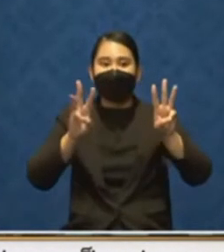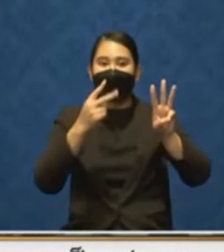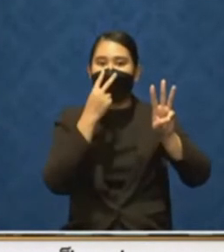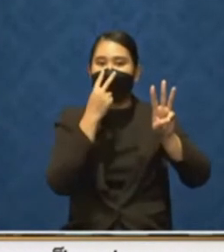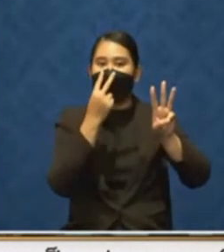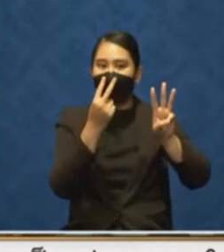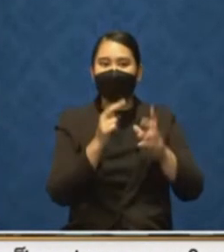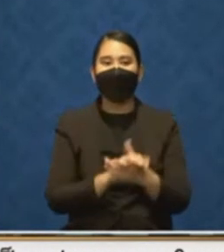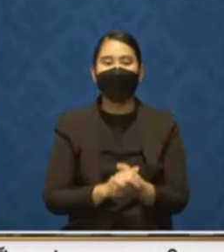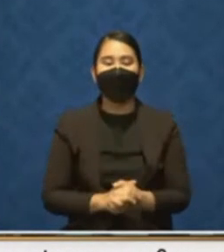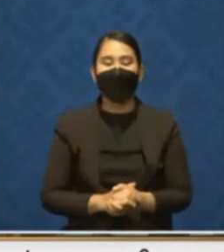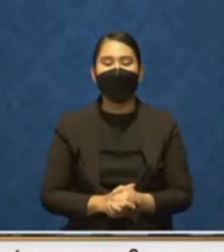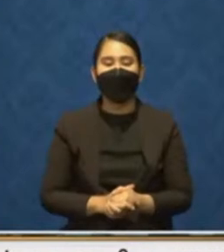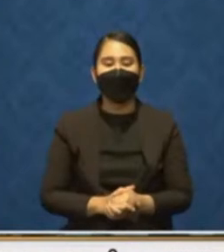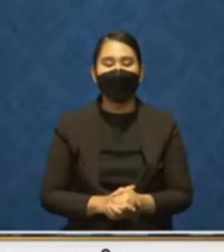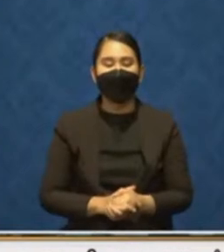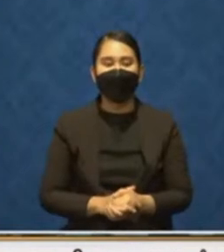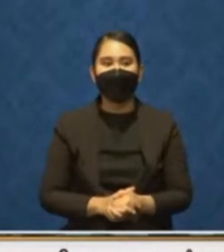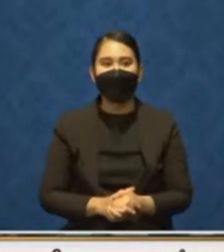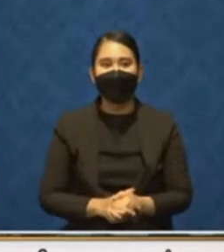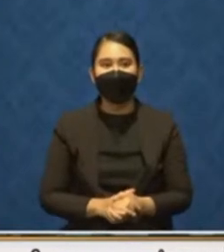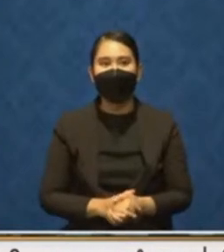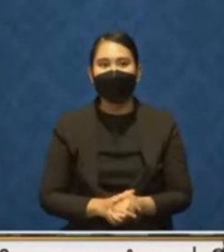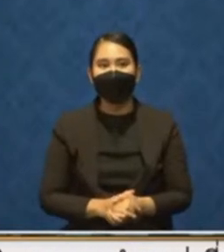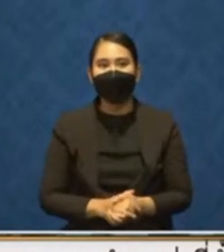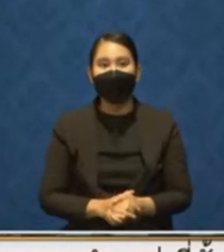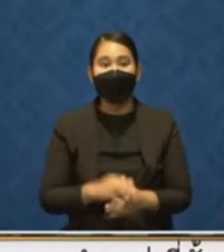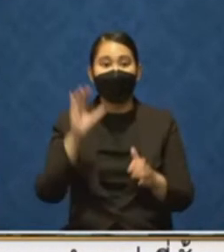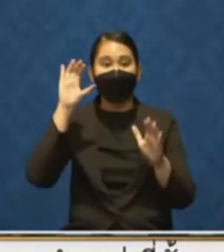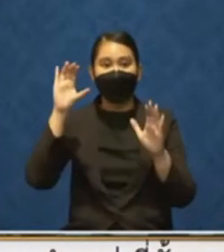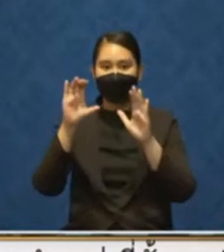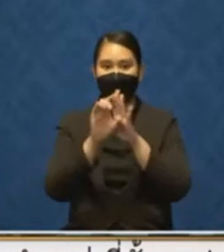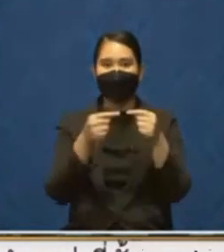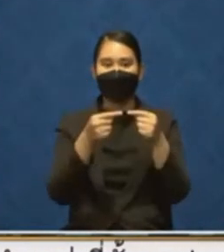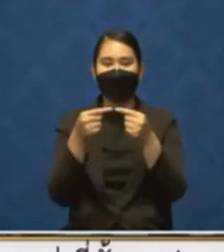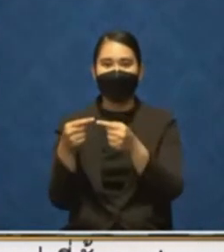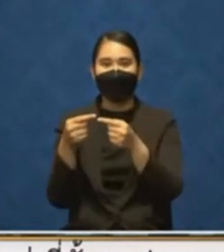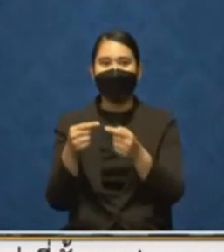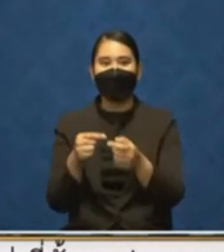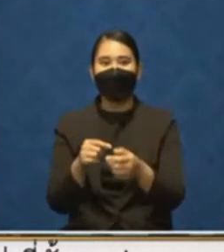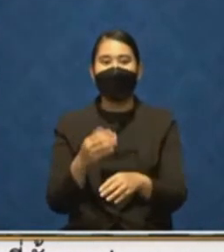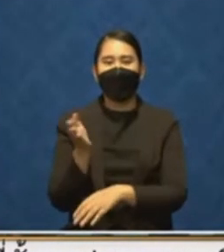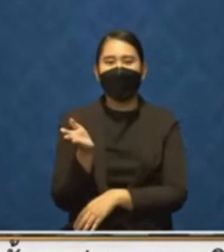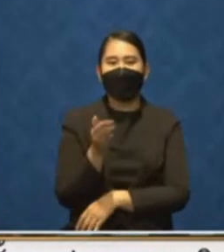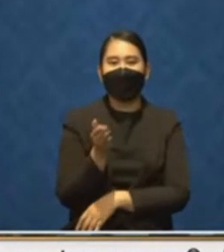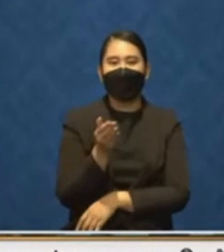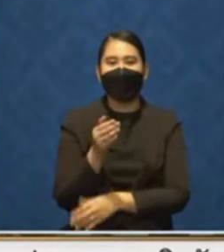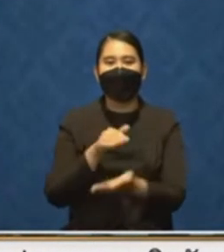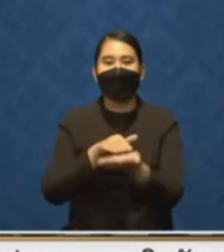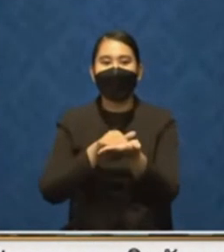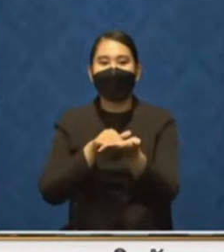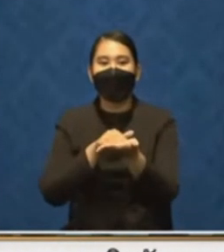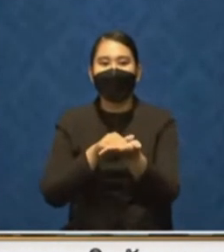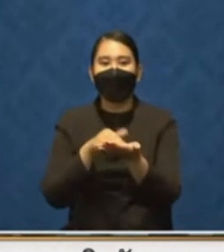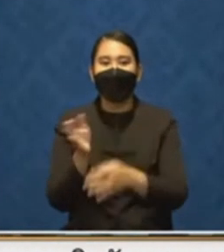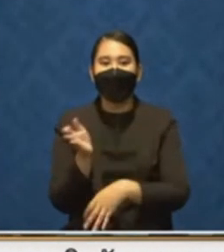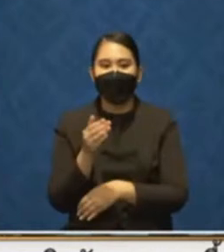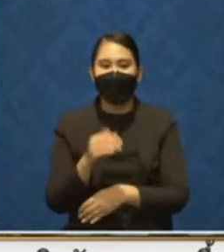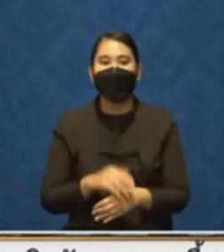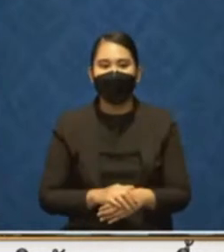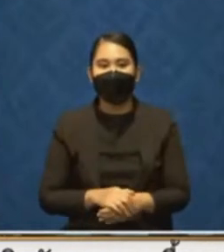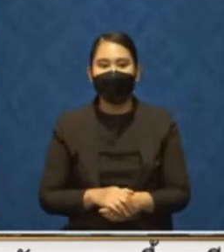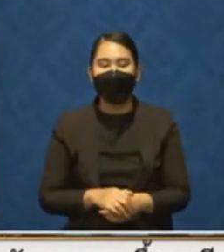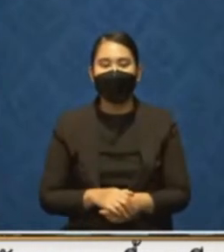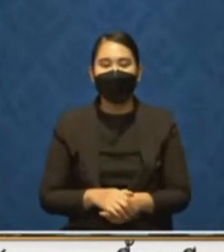และกดว่าสุภาพต่อไปนะส่วนครับภาพกลับไปก่อนโทษทีครับกลับไปภาพเกี่ยวกับนะ